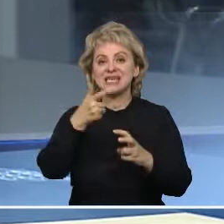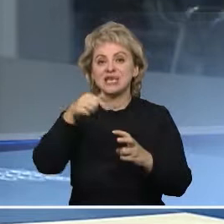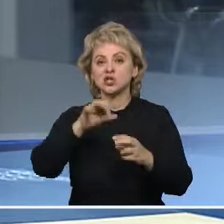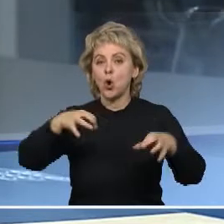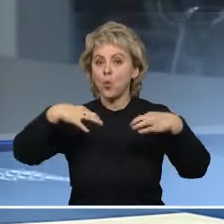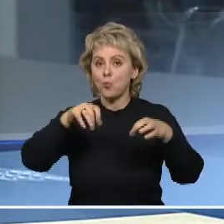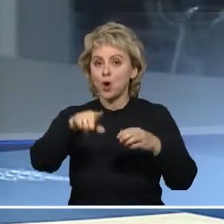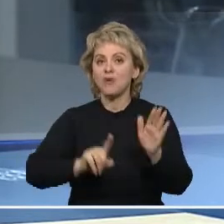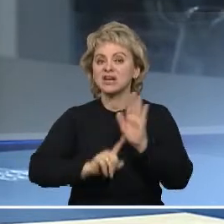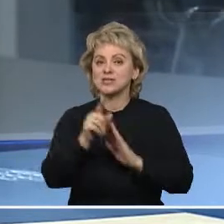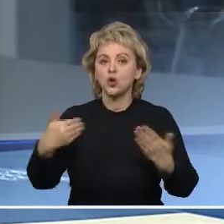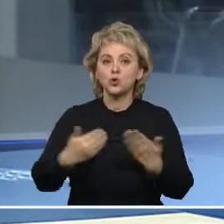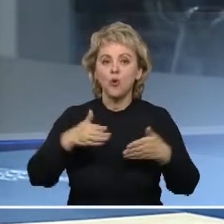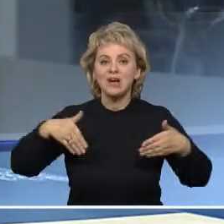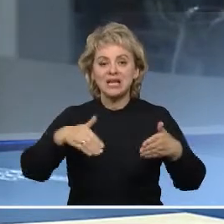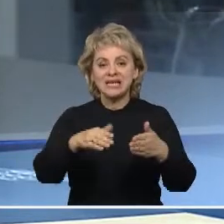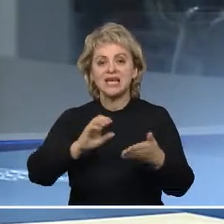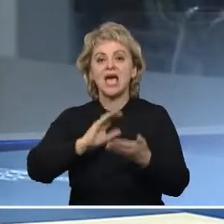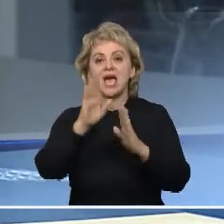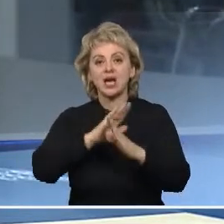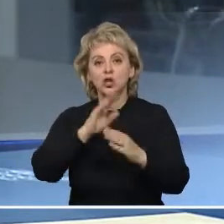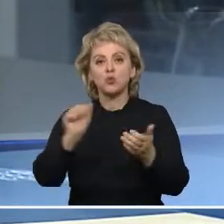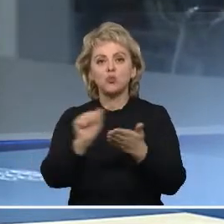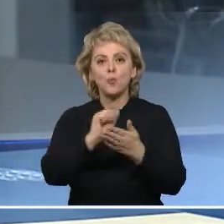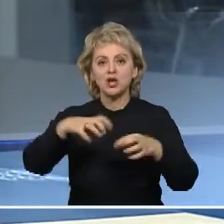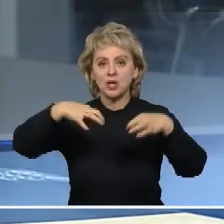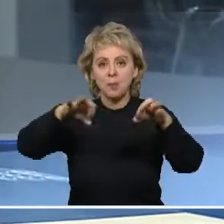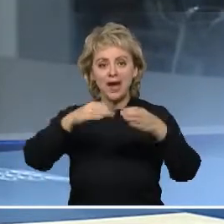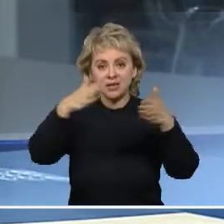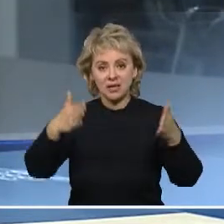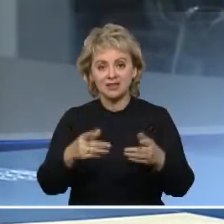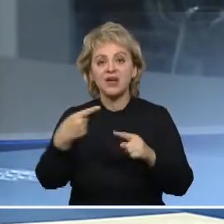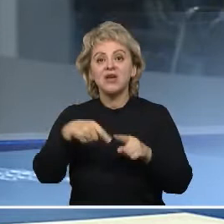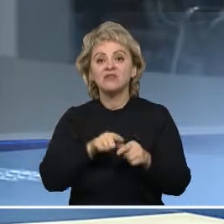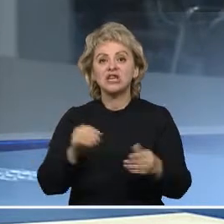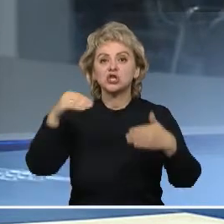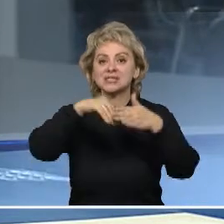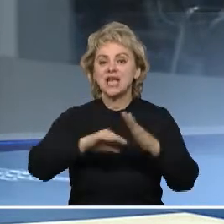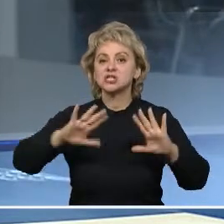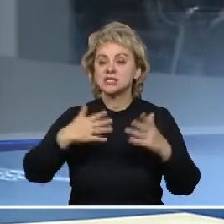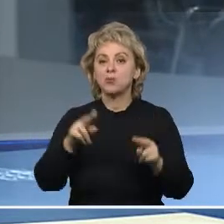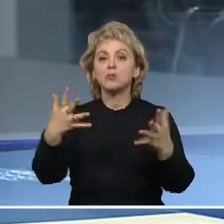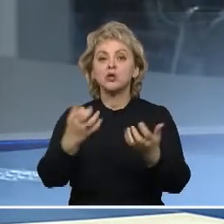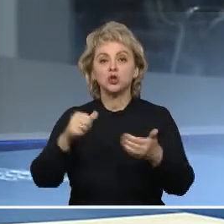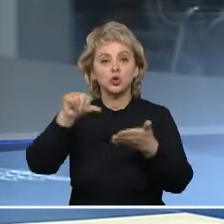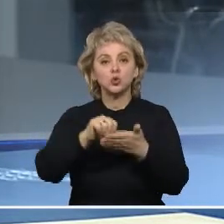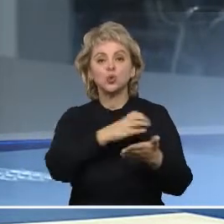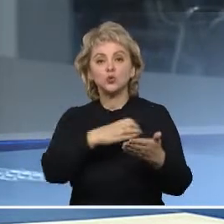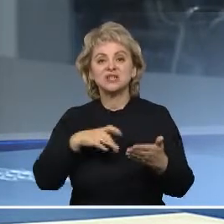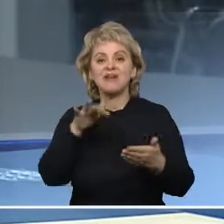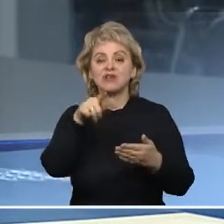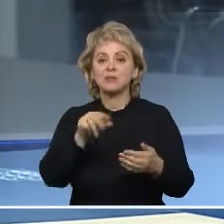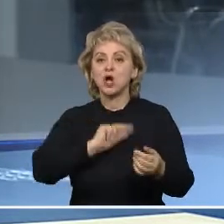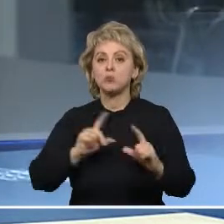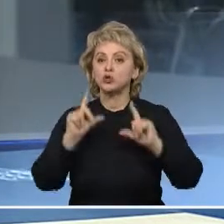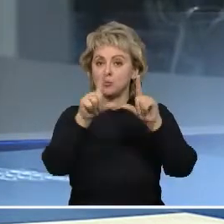«Сигежская упаковка» запущена новая линия производства экологичных бумажных пакетов. В этих значимых событиях принял участие губернатор во